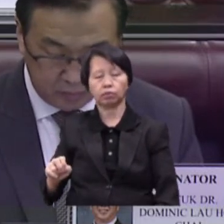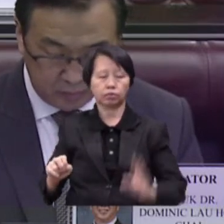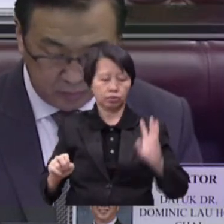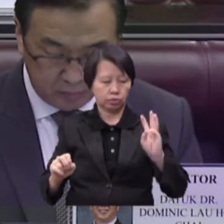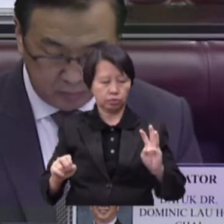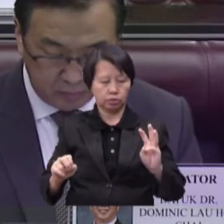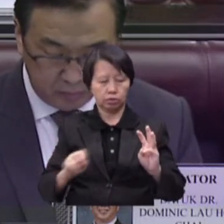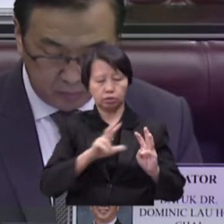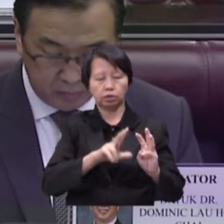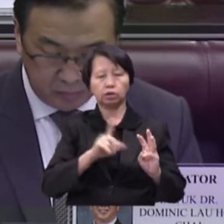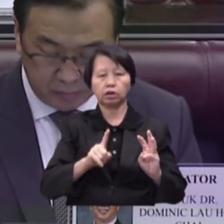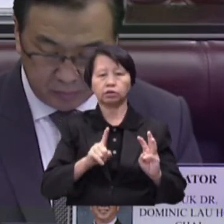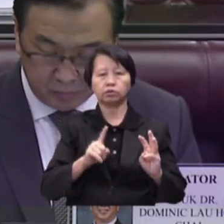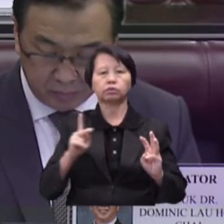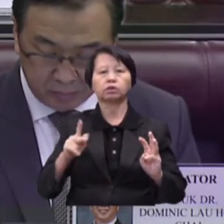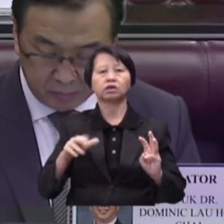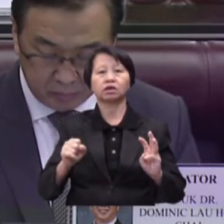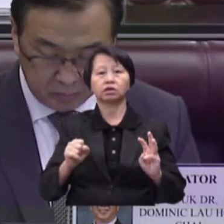631